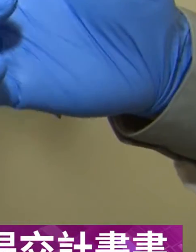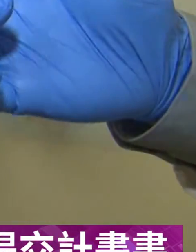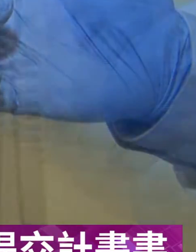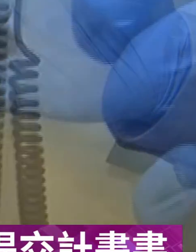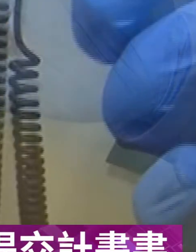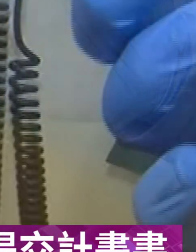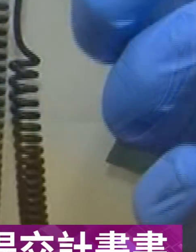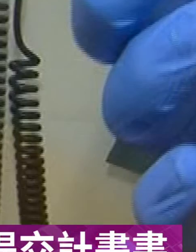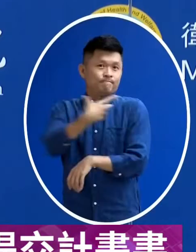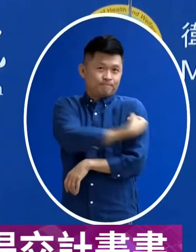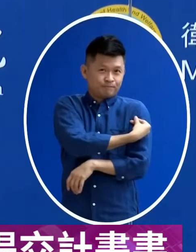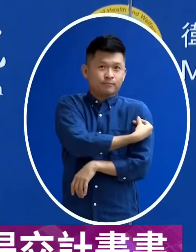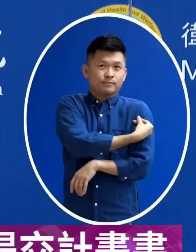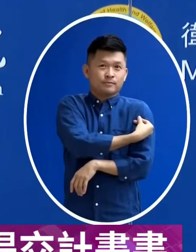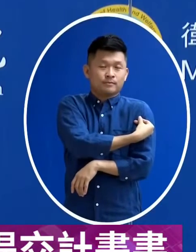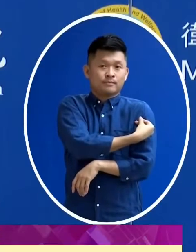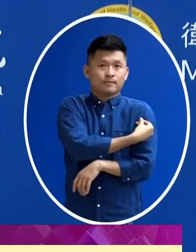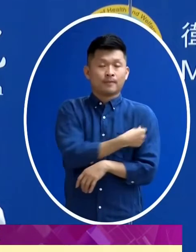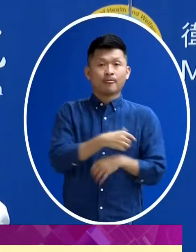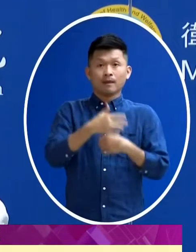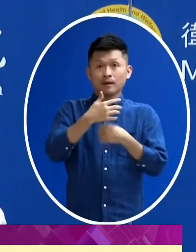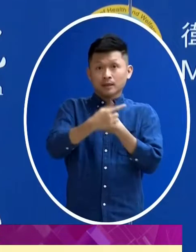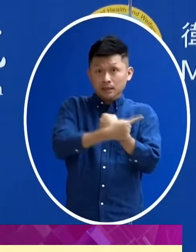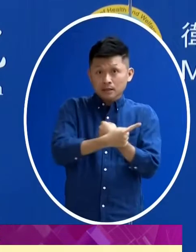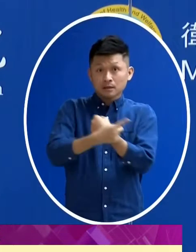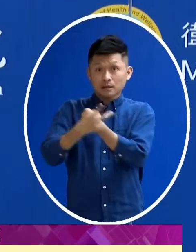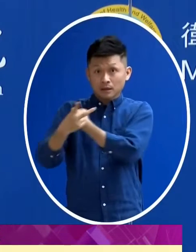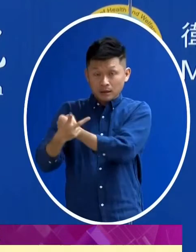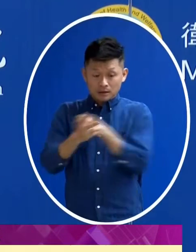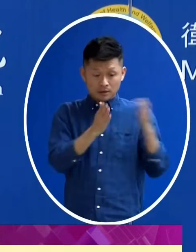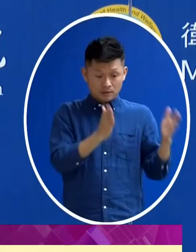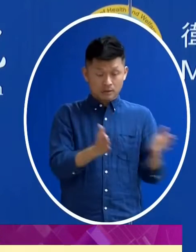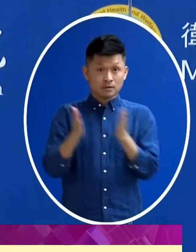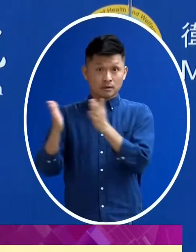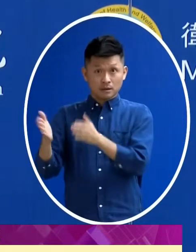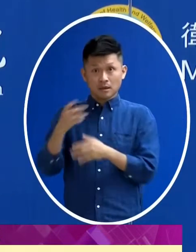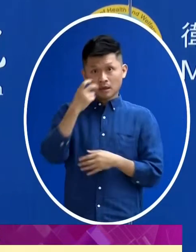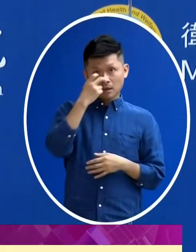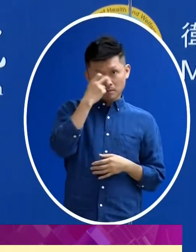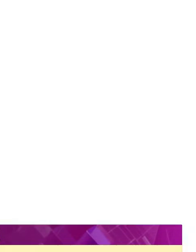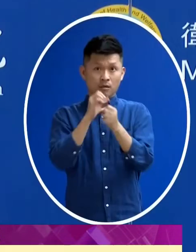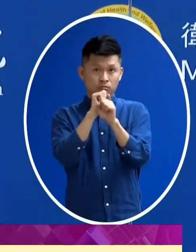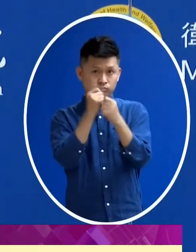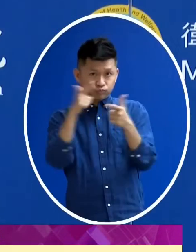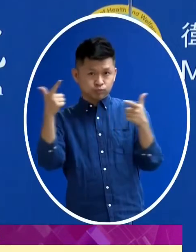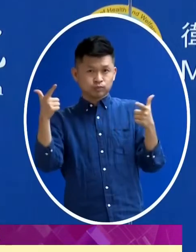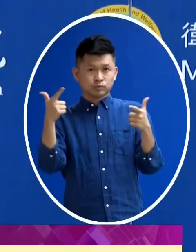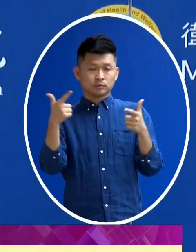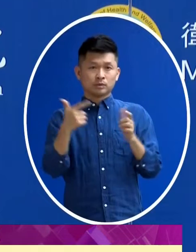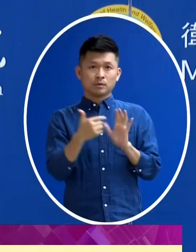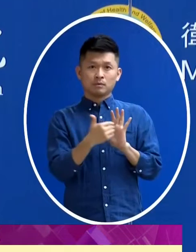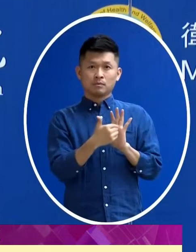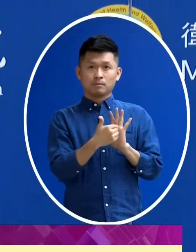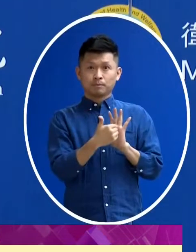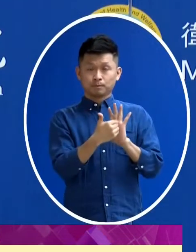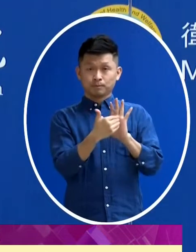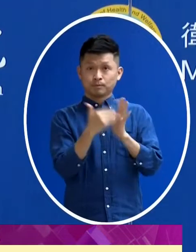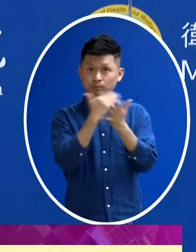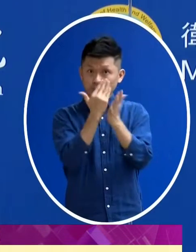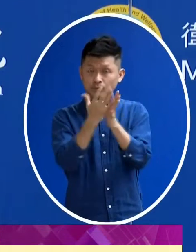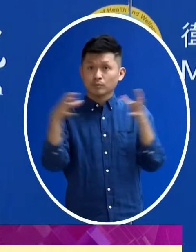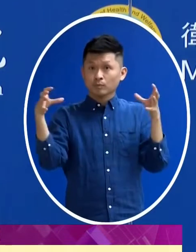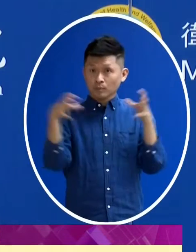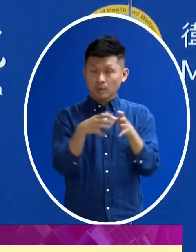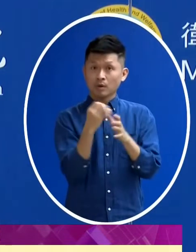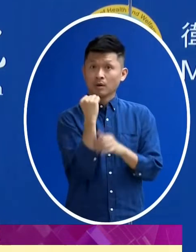苗的有效性？ 在一期、二期的时候，都会看免疫生成性嘛，越高低下的综合抗体，当然